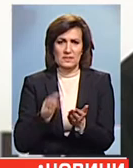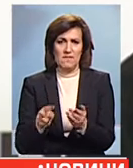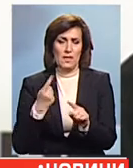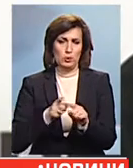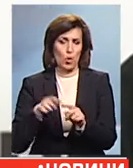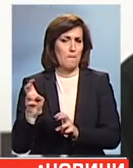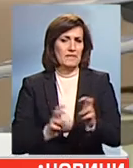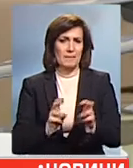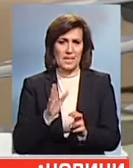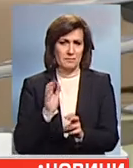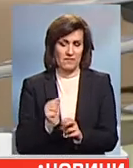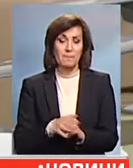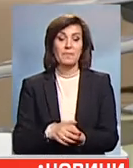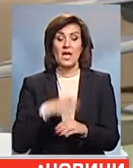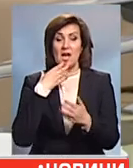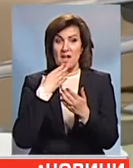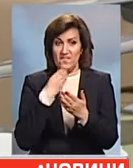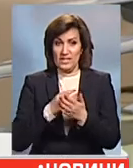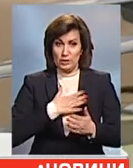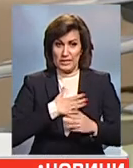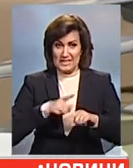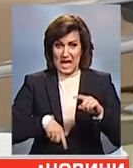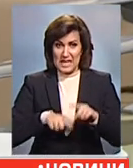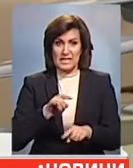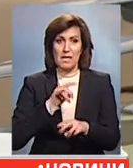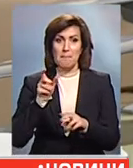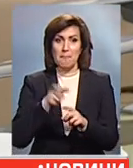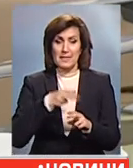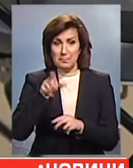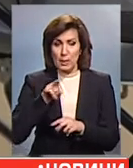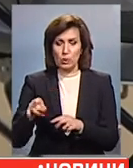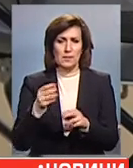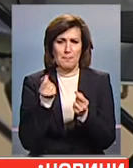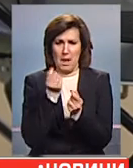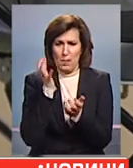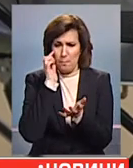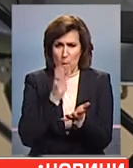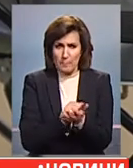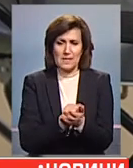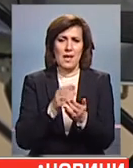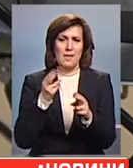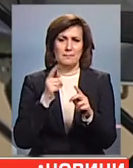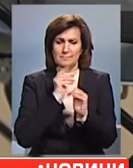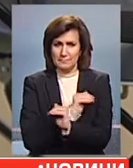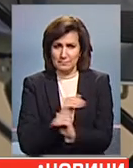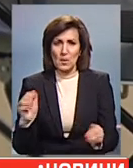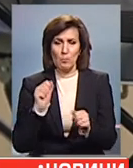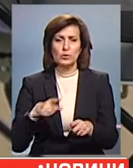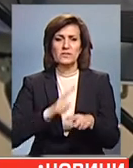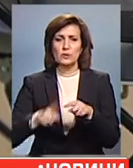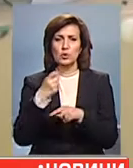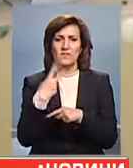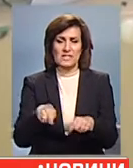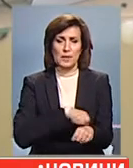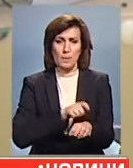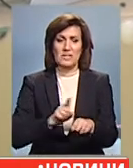цього підприємства. Вітчизняні безпілотники малопомітні і мають низький рівень шуму. Вони можуть розвивати швидкість до 120 км за